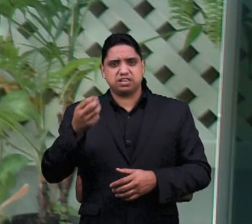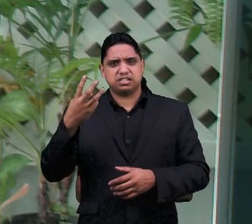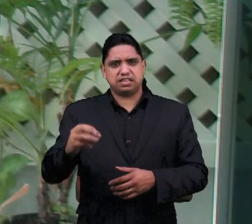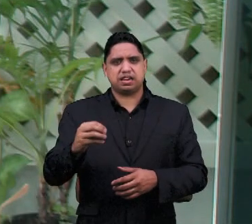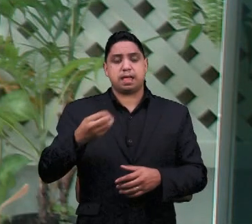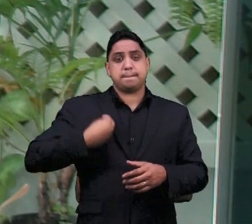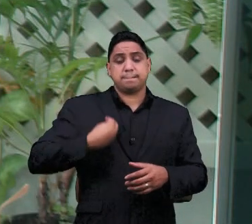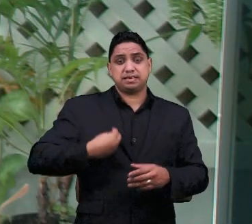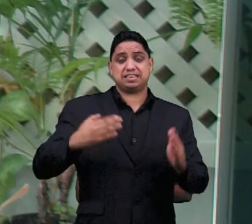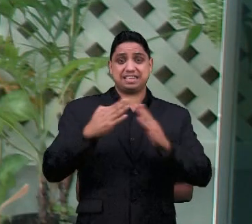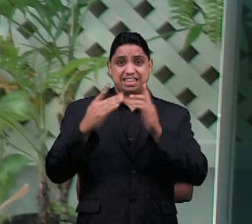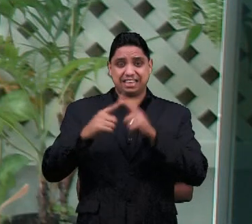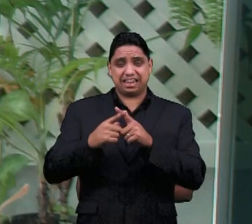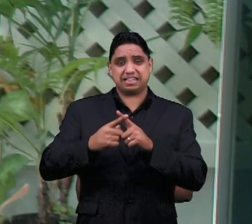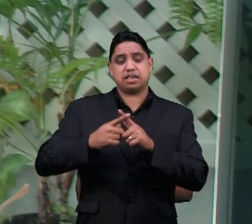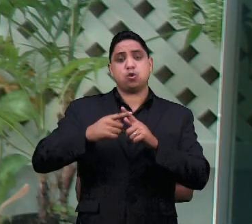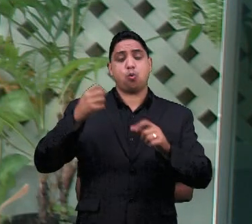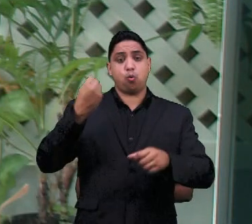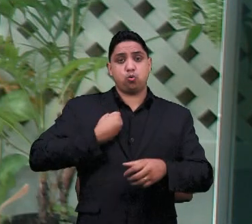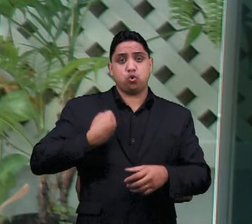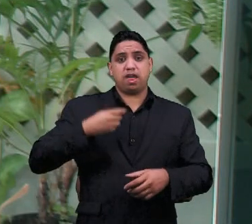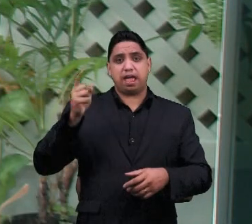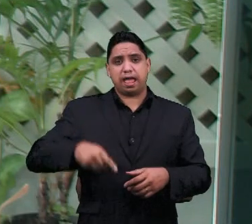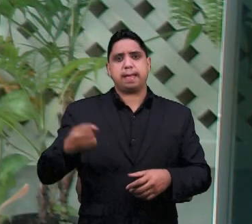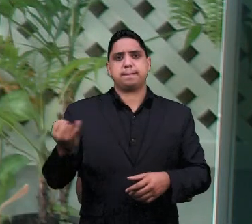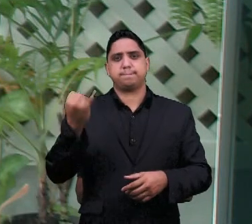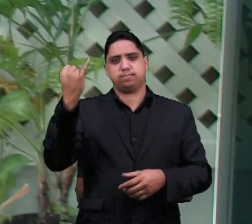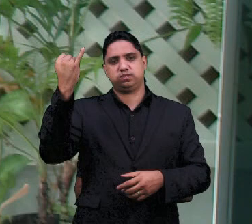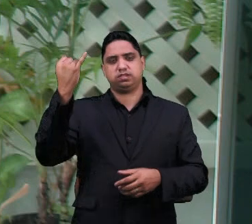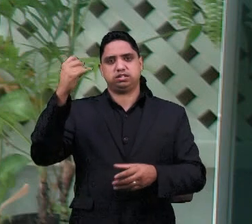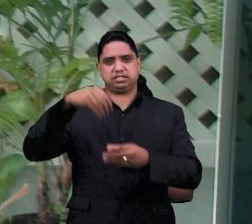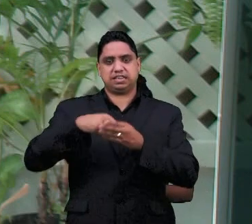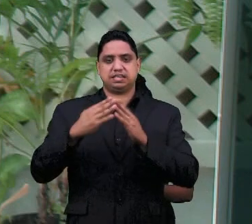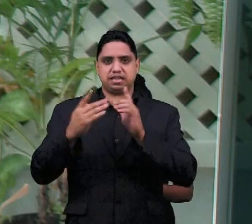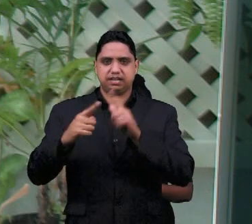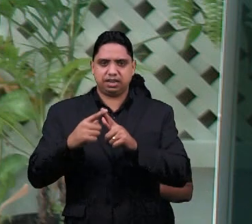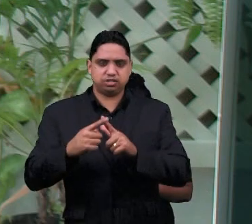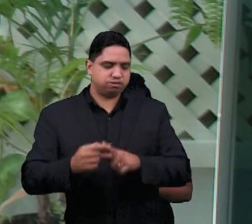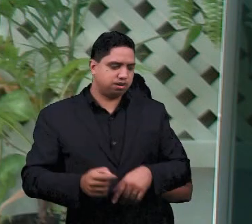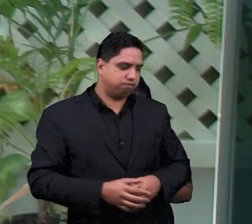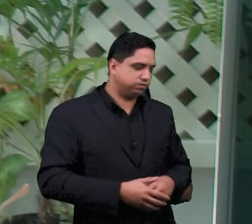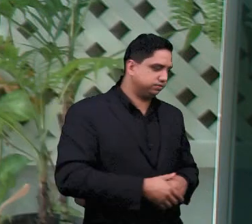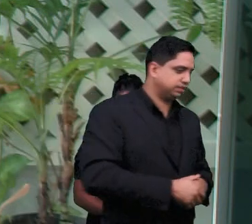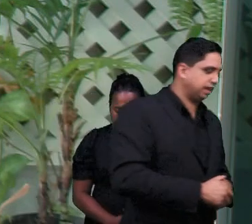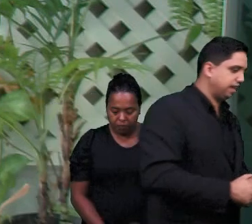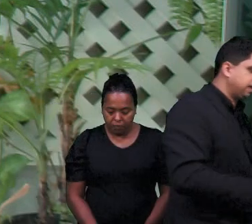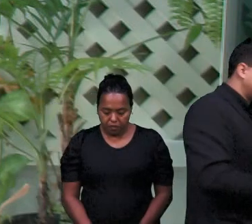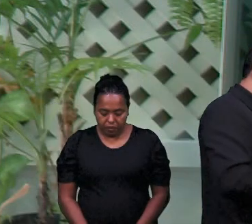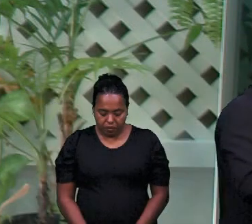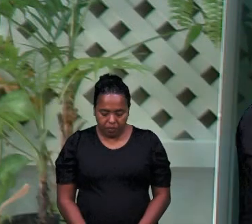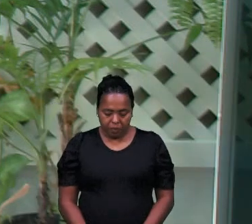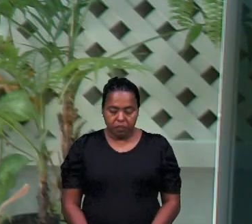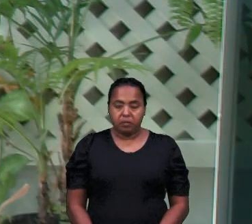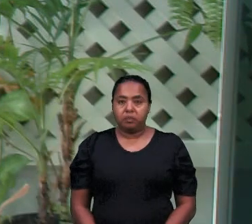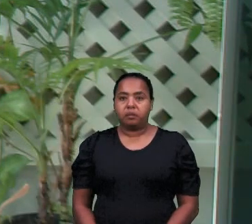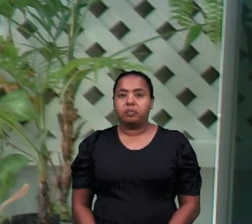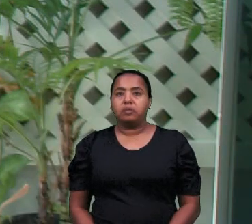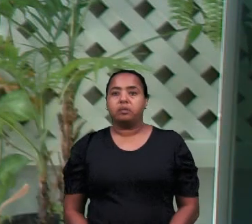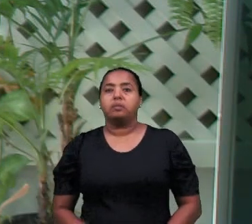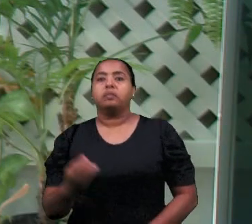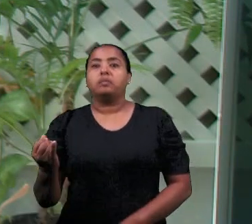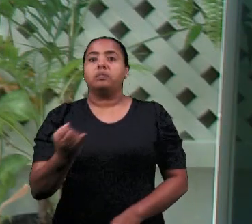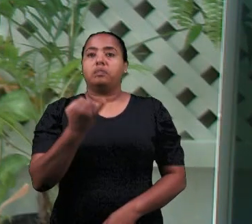Ça, c'est important. Si vous dites 10, 20, 30, la participation de l'église, le nombre est important dans